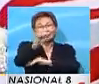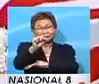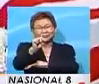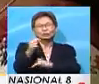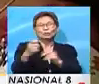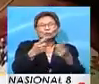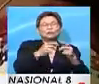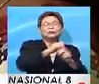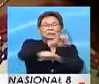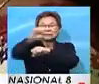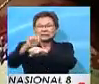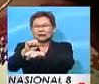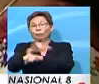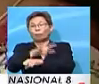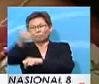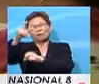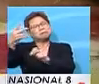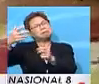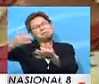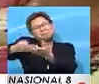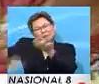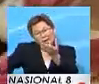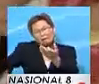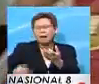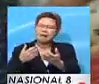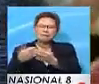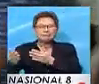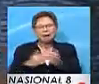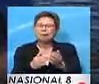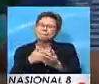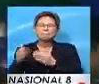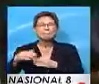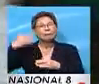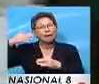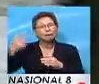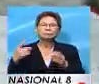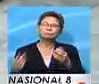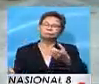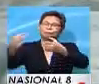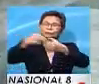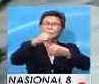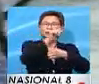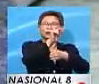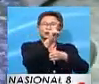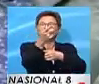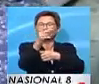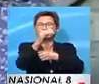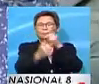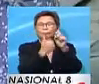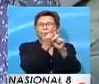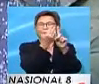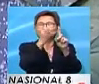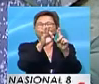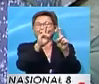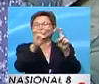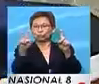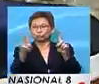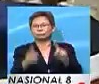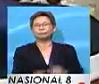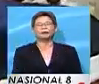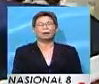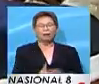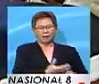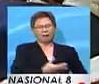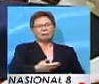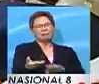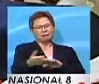dan Singapore airines gagal mendiang akhirnya berjaya menyertai tudm pada 1992 mendiang meninggalkan